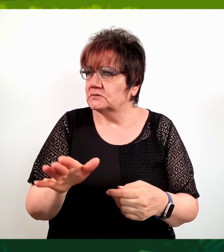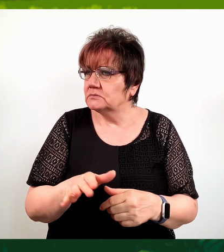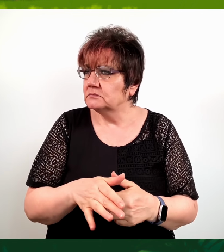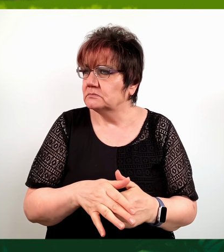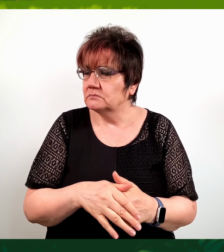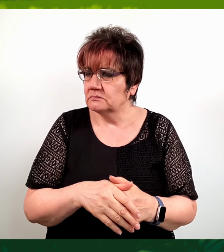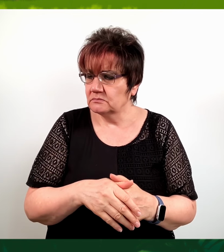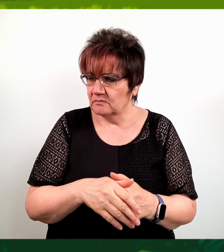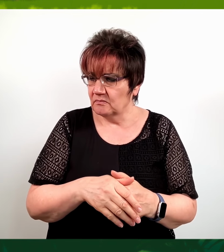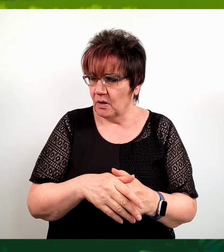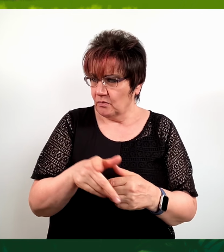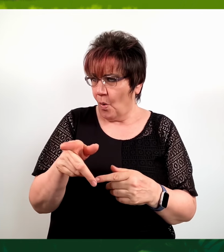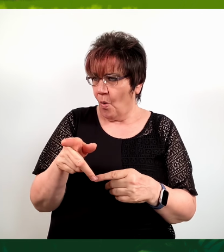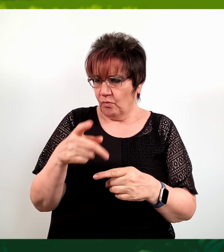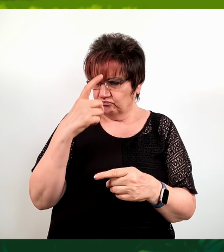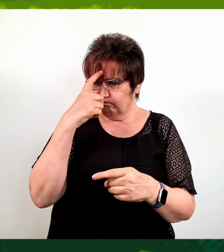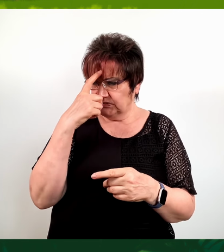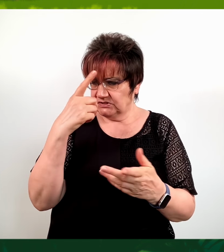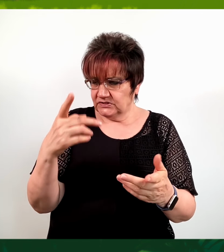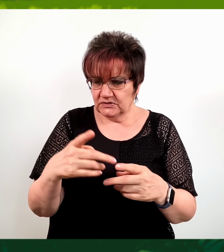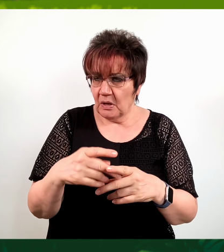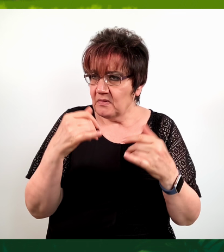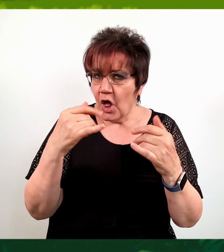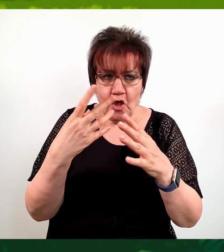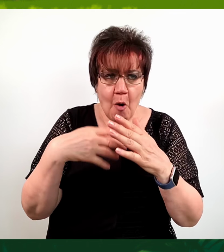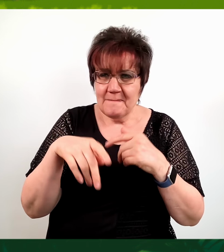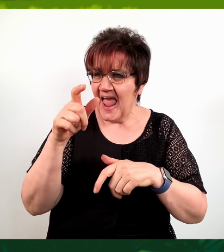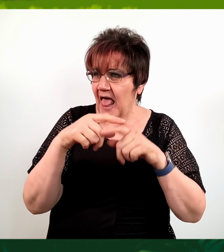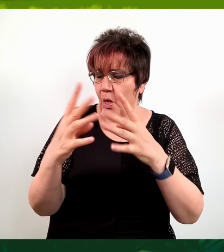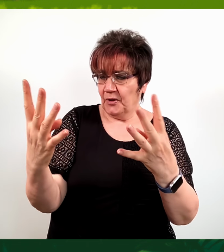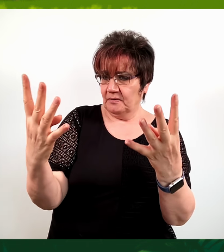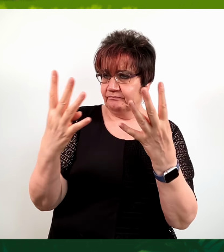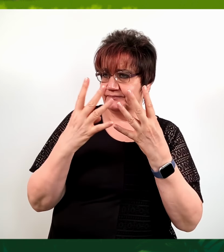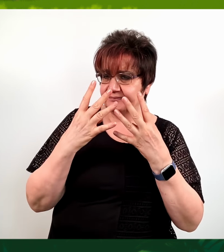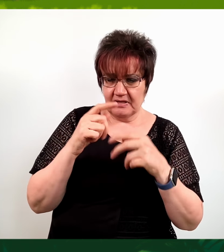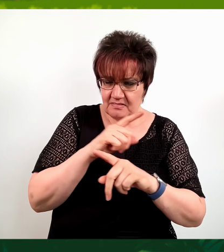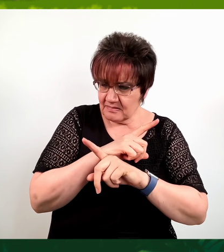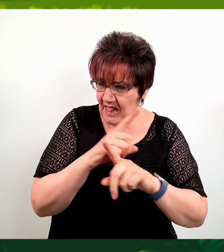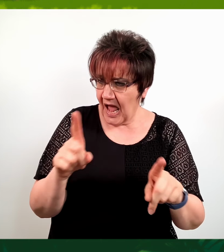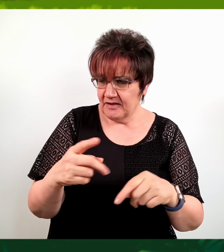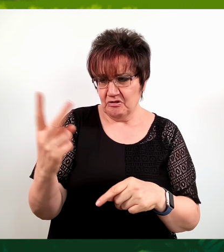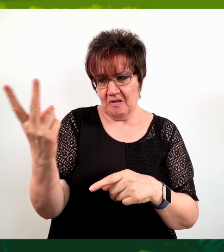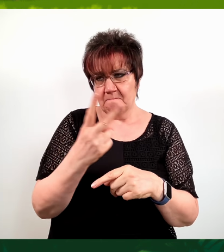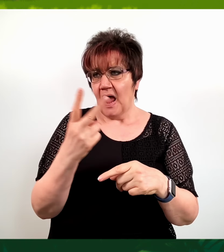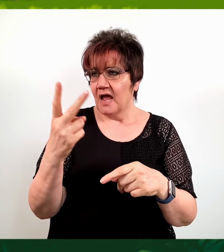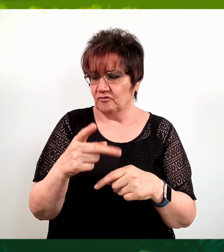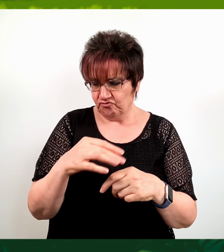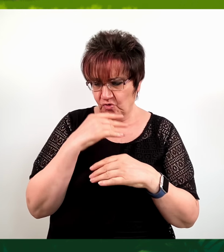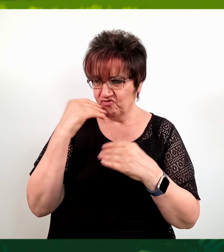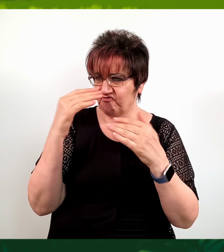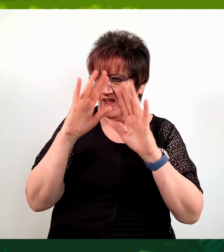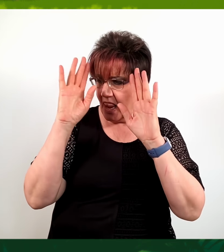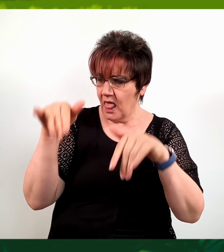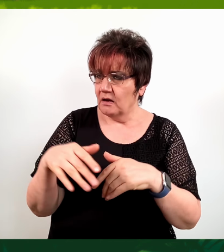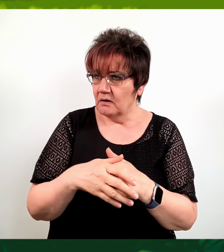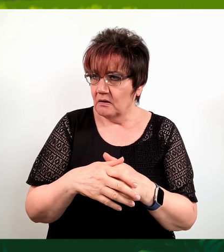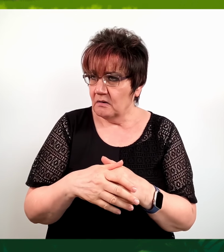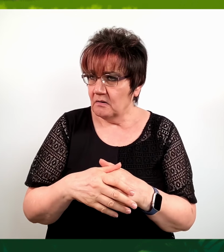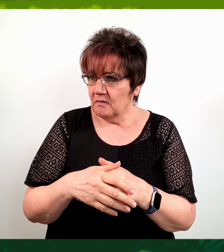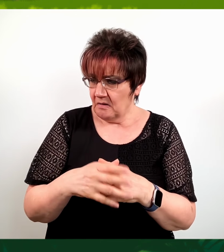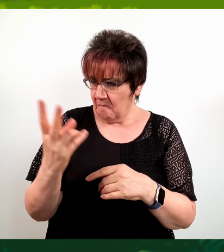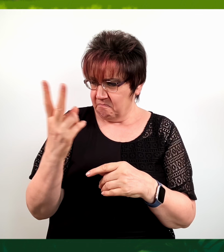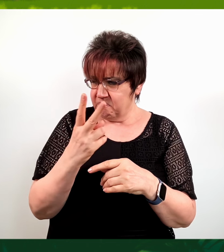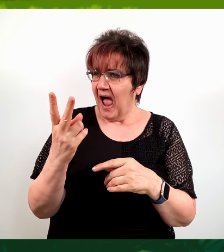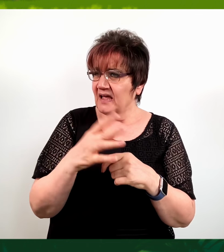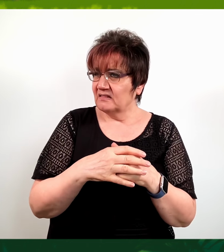?« schrie der Zwerg. »Was willst du mir hier noch mehr fremde Leute schicken? Ihr zwei seid mir ja schon zu viel. Habt ihr